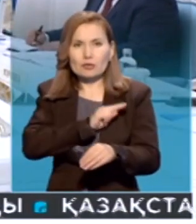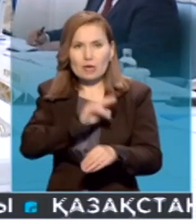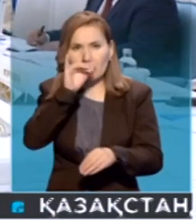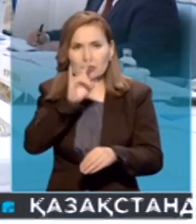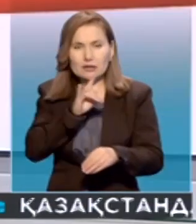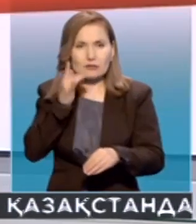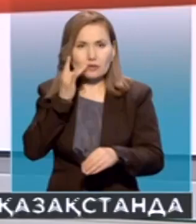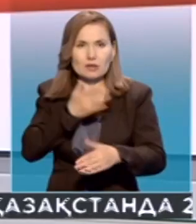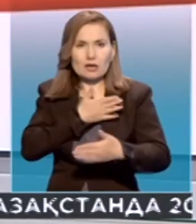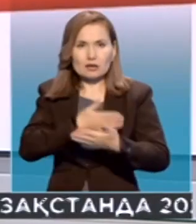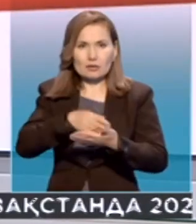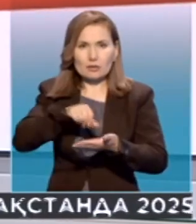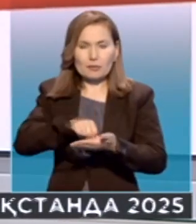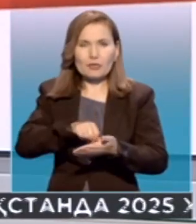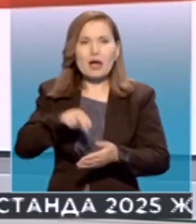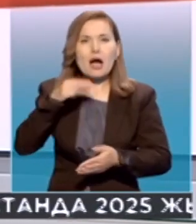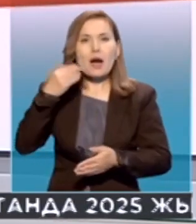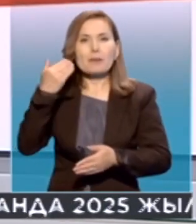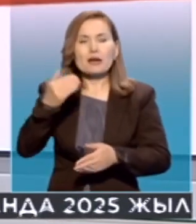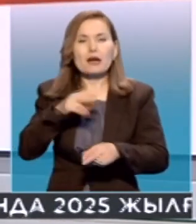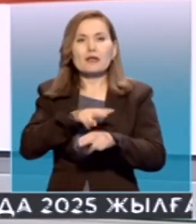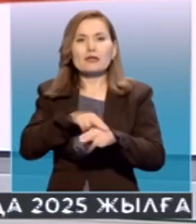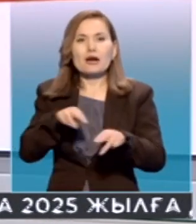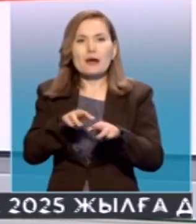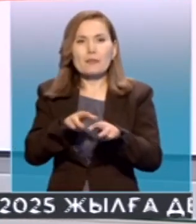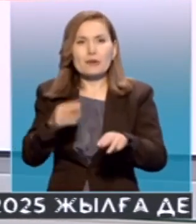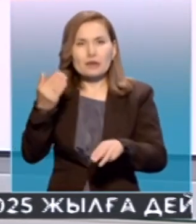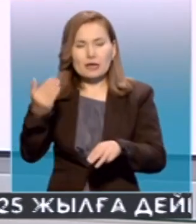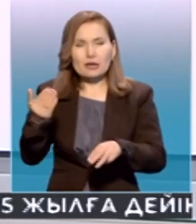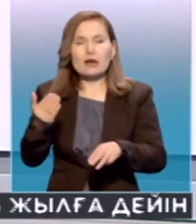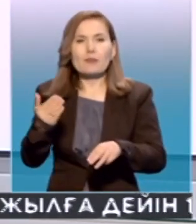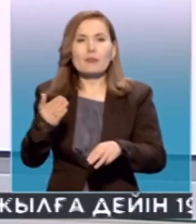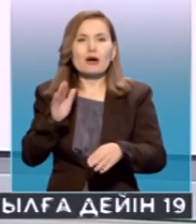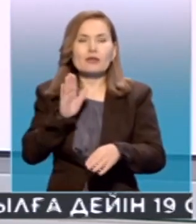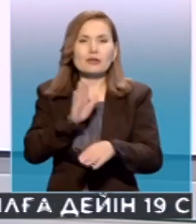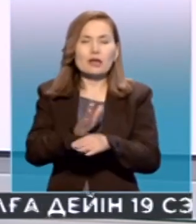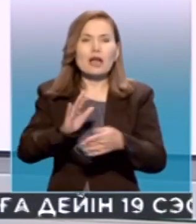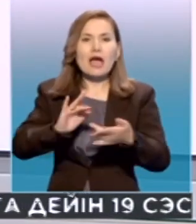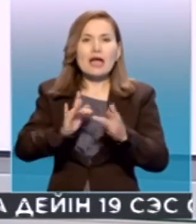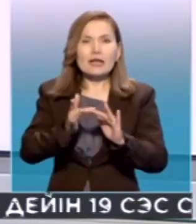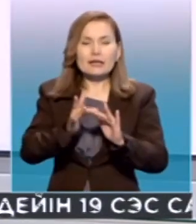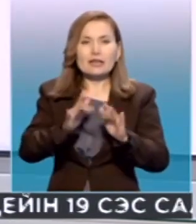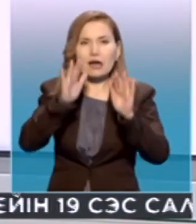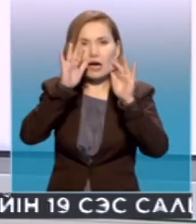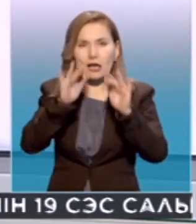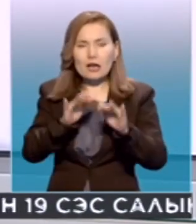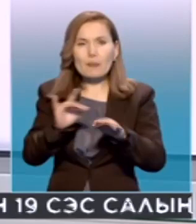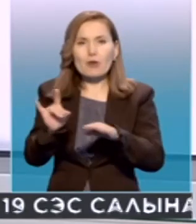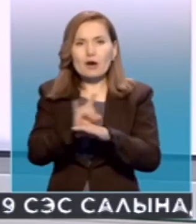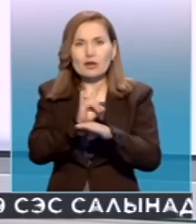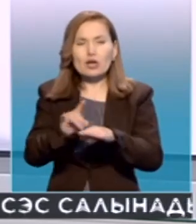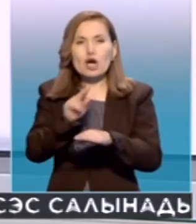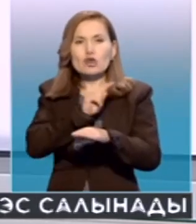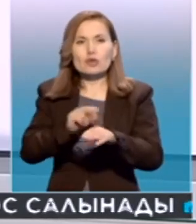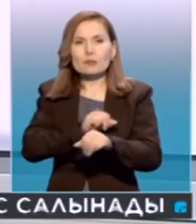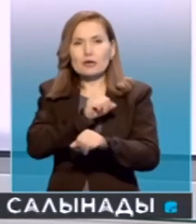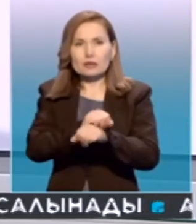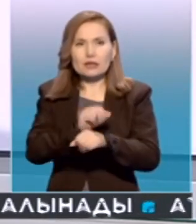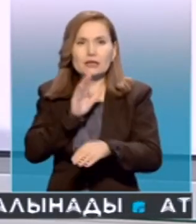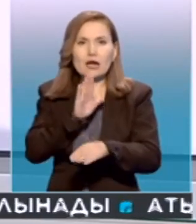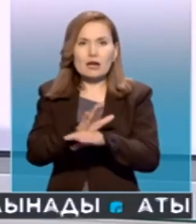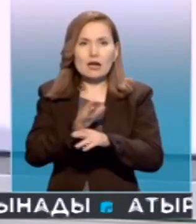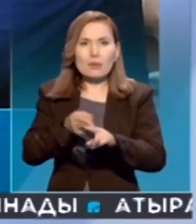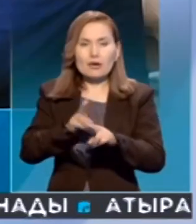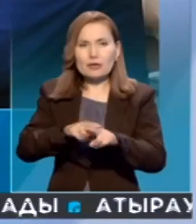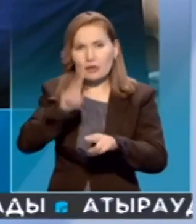қосады. Президент ішкі істер министріне интернет алаяқтық пен қаржы пирамидаларына қарсы шараларды жандандыруды тапсырды.